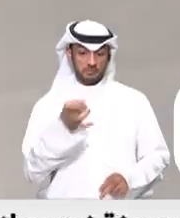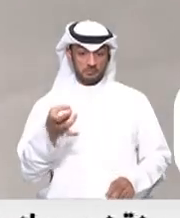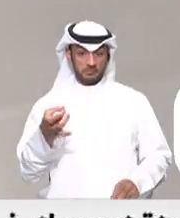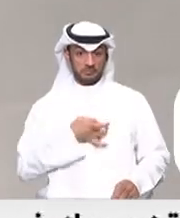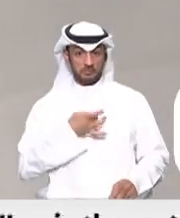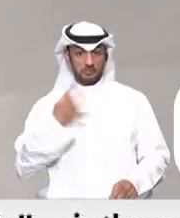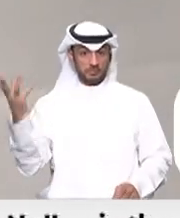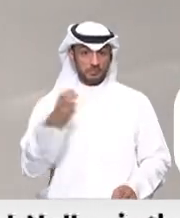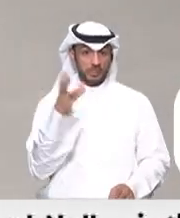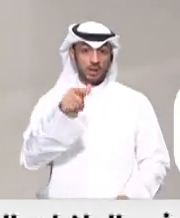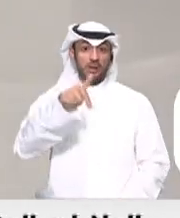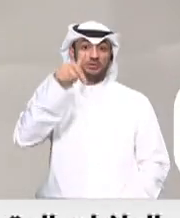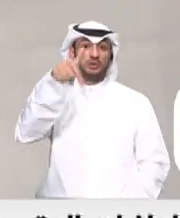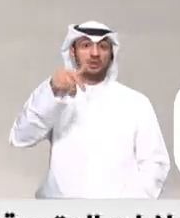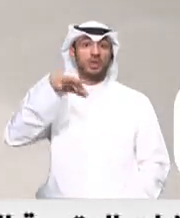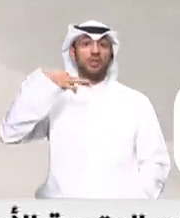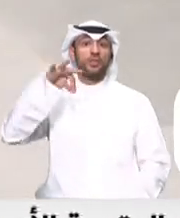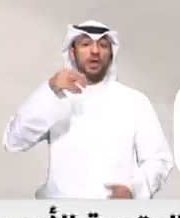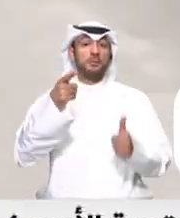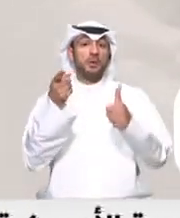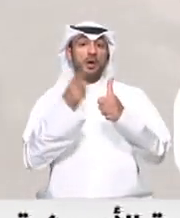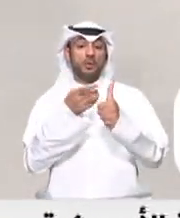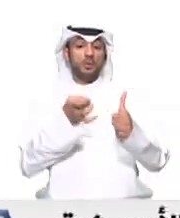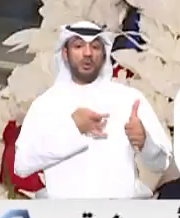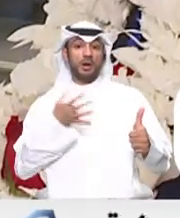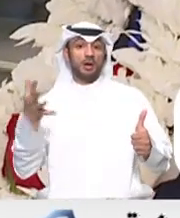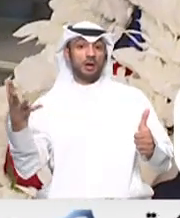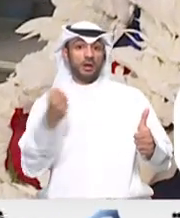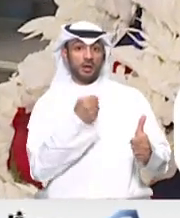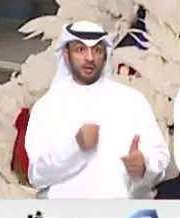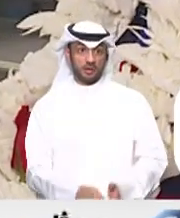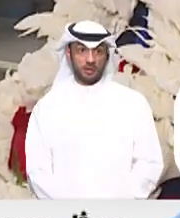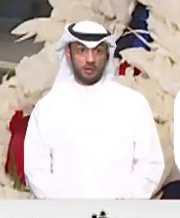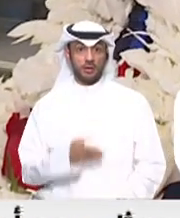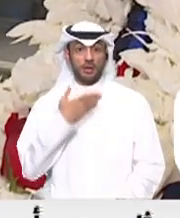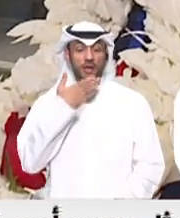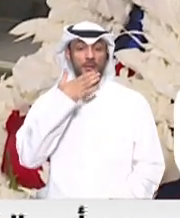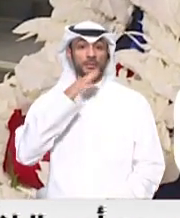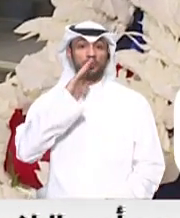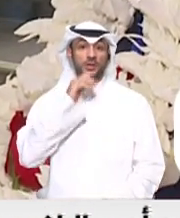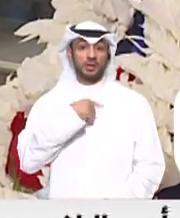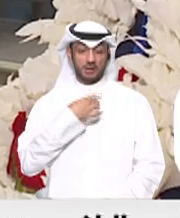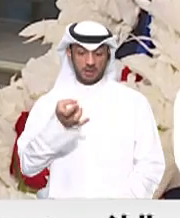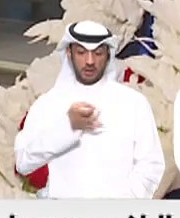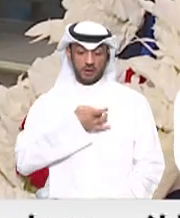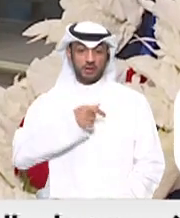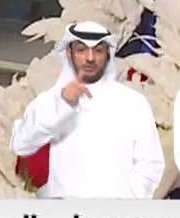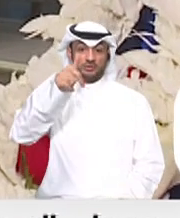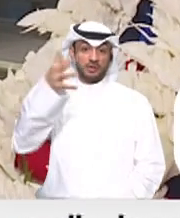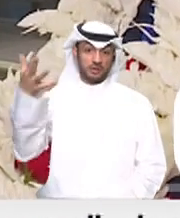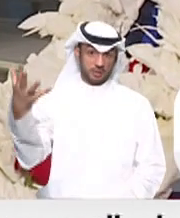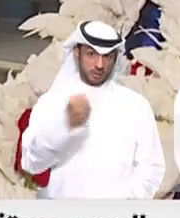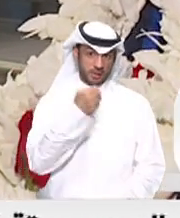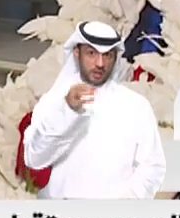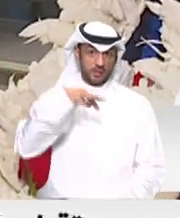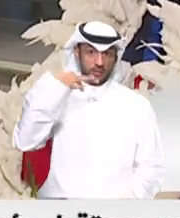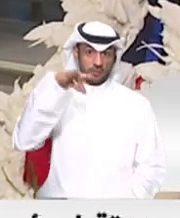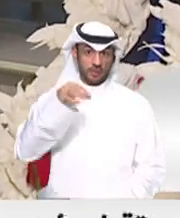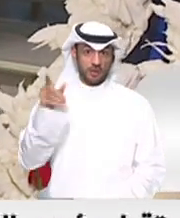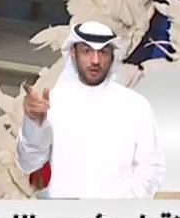ست ميداليات ذهبيه في بطوله هليوبولس وعيالنا بفضل الله سبحانه وتعالى حصلوا على ست ميداليات ذهب